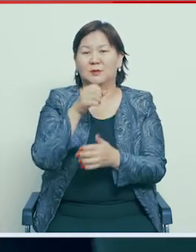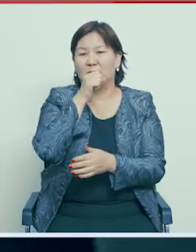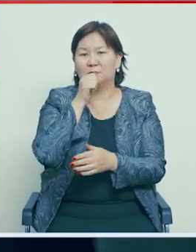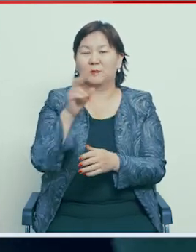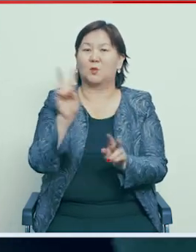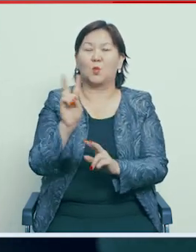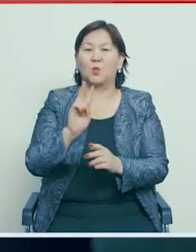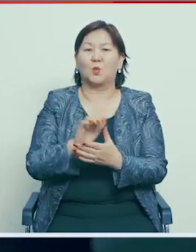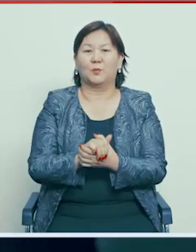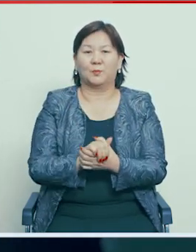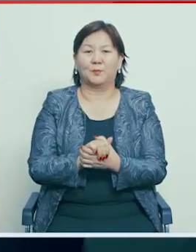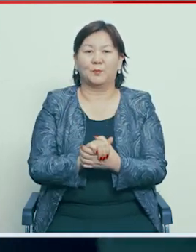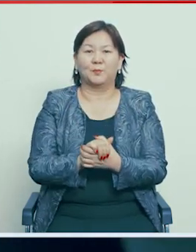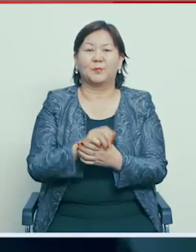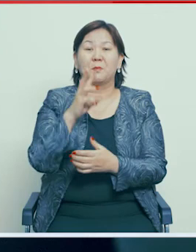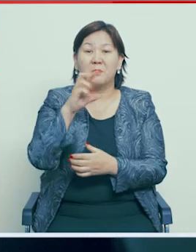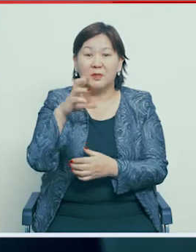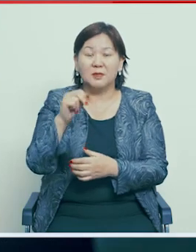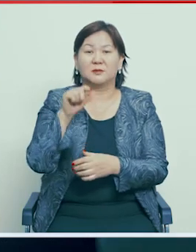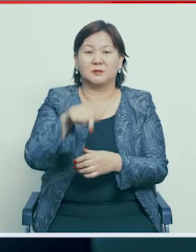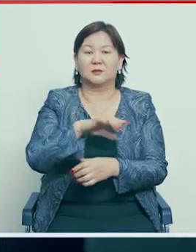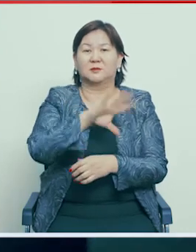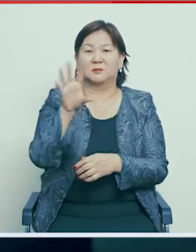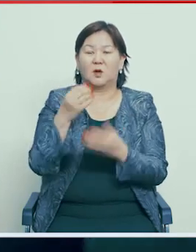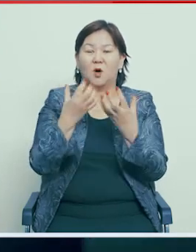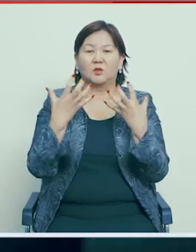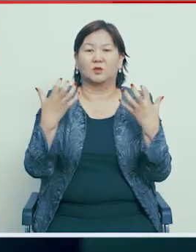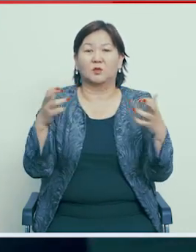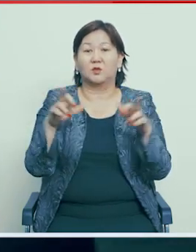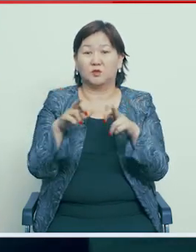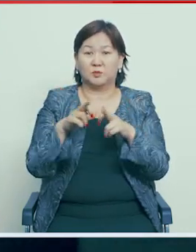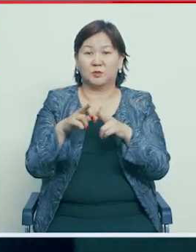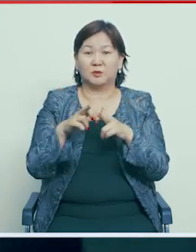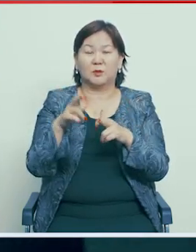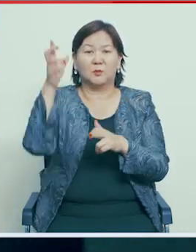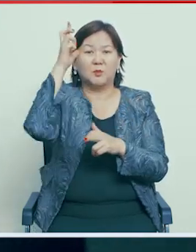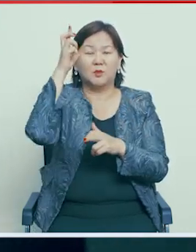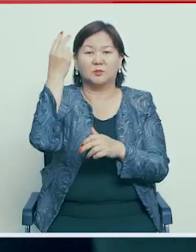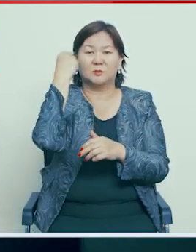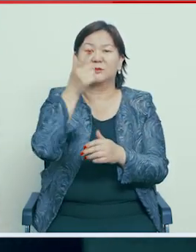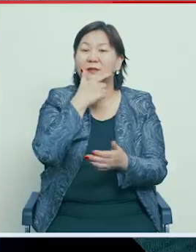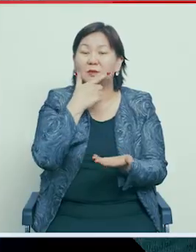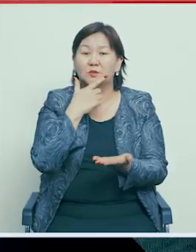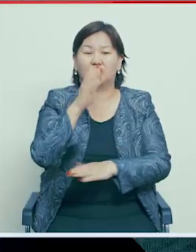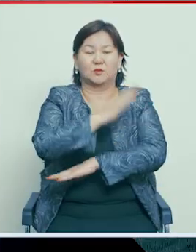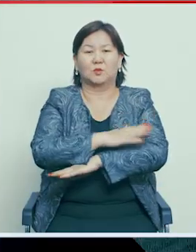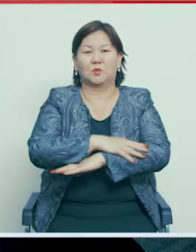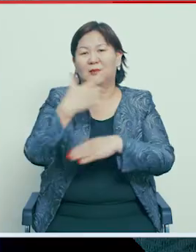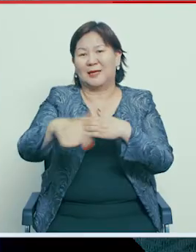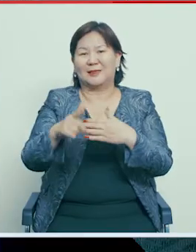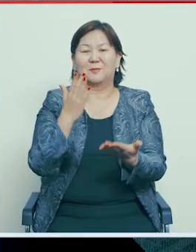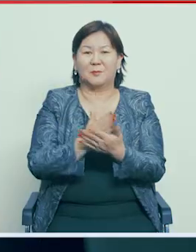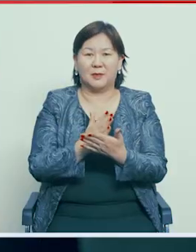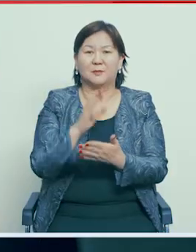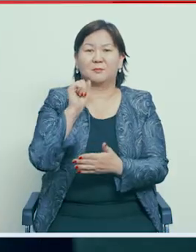нүггүй. Одоо мэдээж хэрэг олон хөгжлийн бэрхшээлтэй боловсрол эзэмшиж чадахгүй сургуулиас гадна байна.